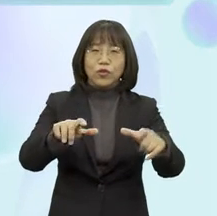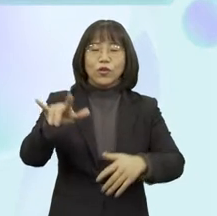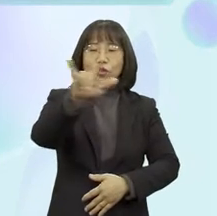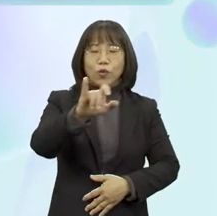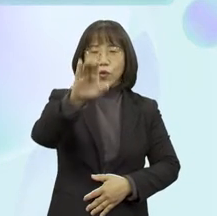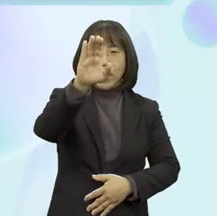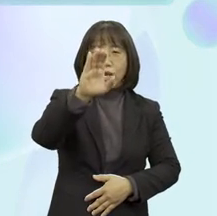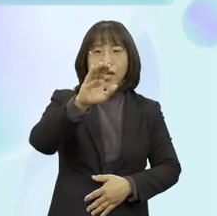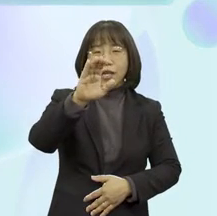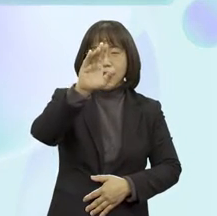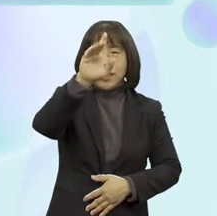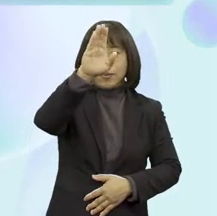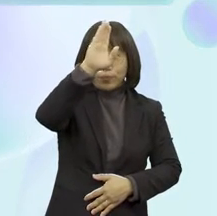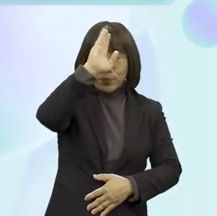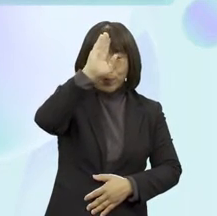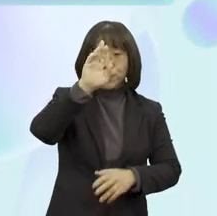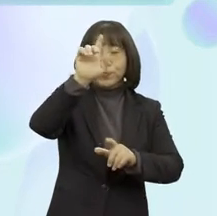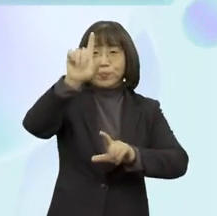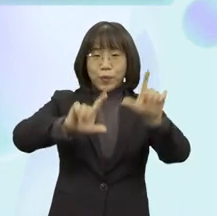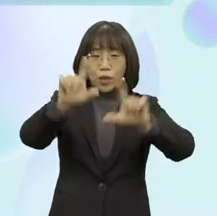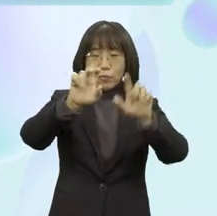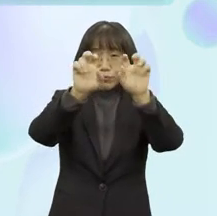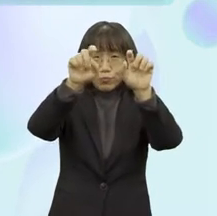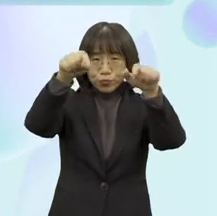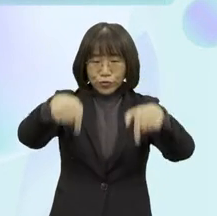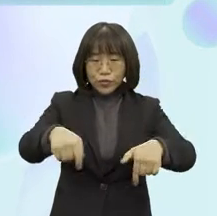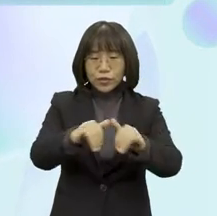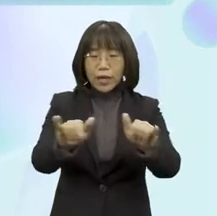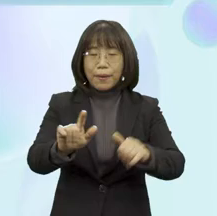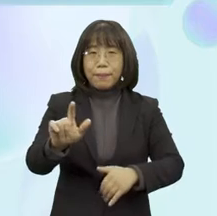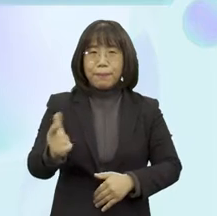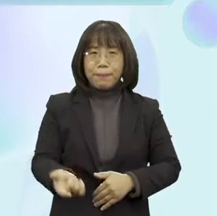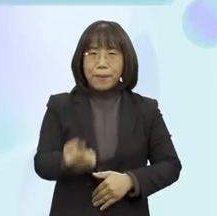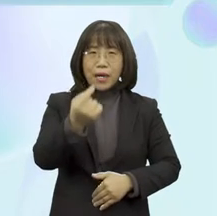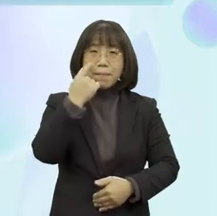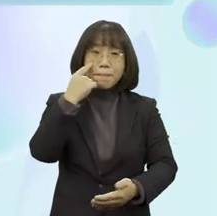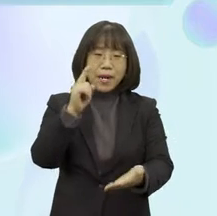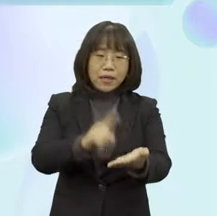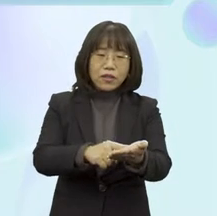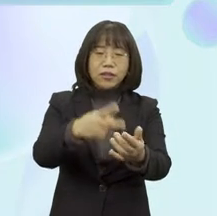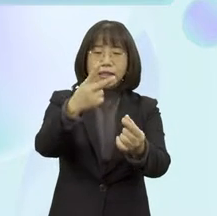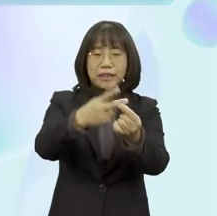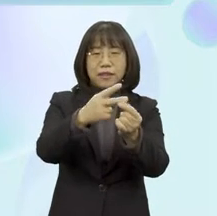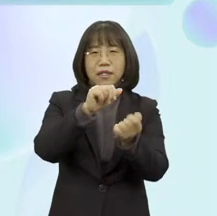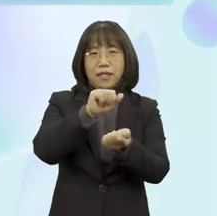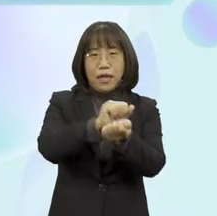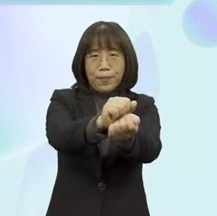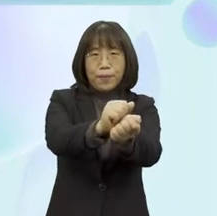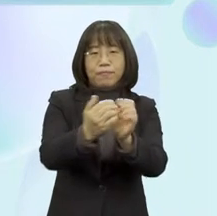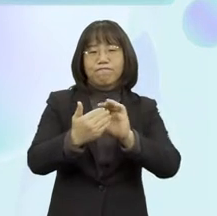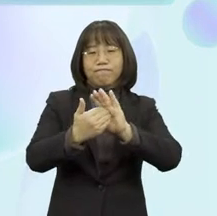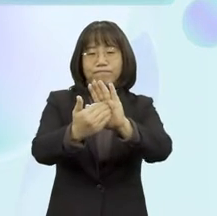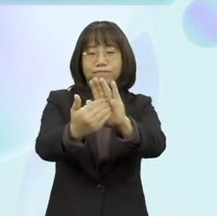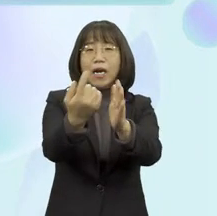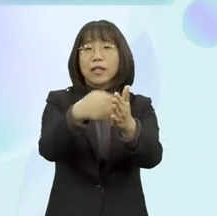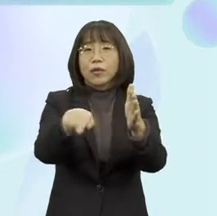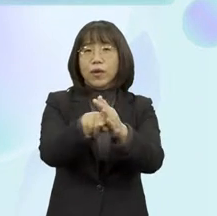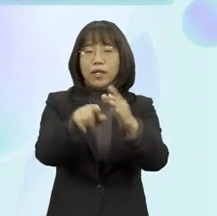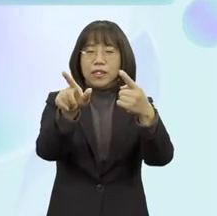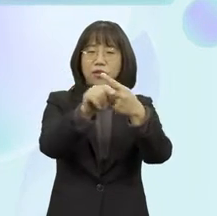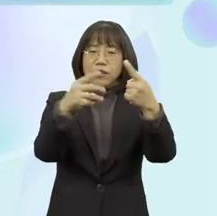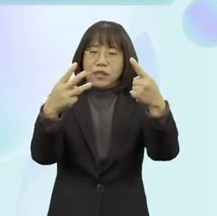나 일고 무증상 감염자 를 조기 발견하고 2차 가면 확산을 사전 차단하기 위해 지난 3일까지